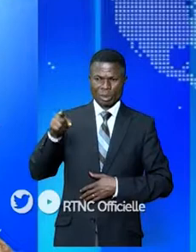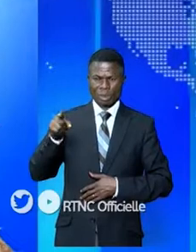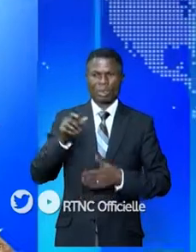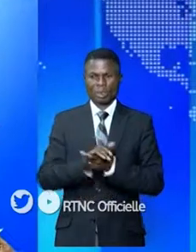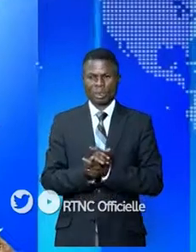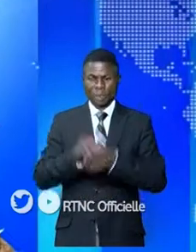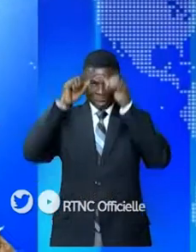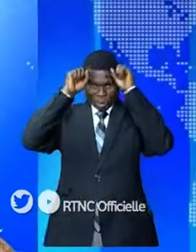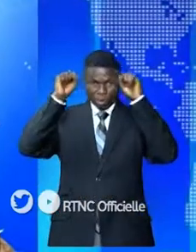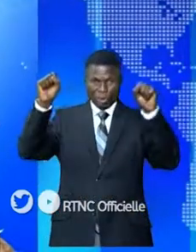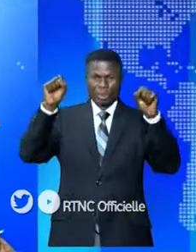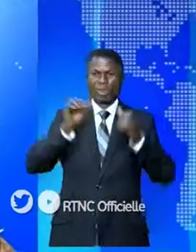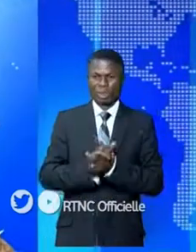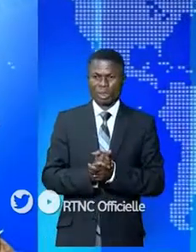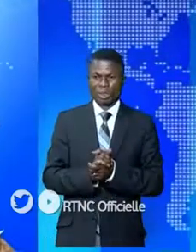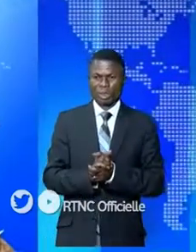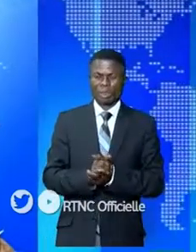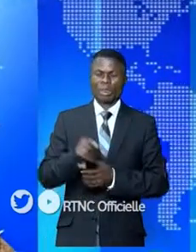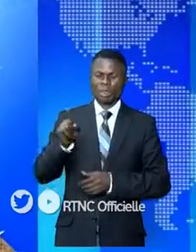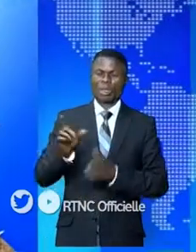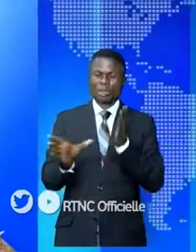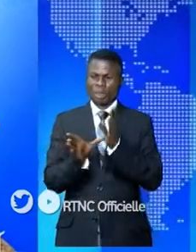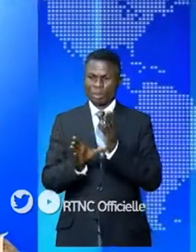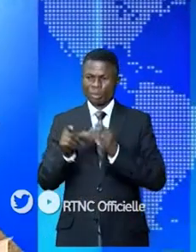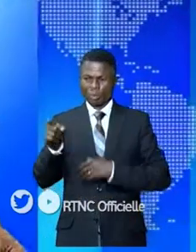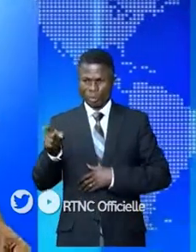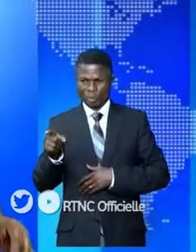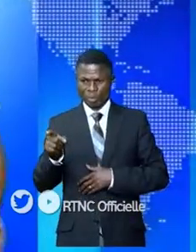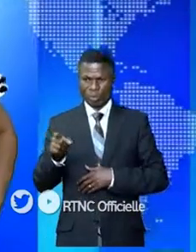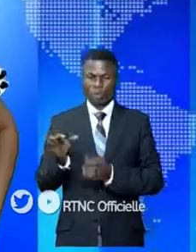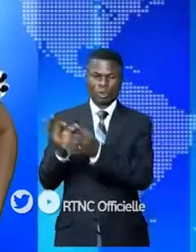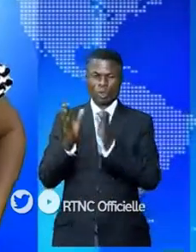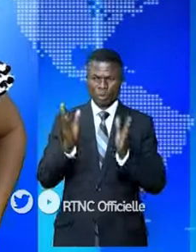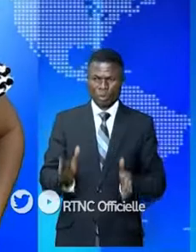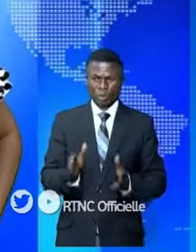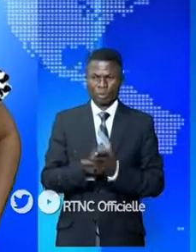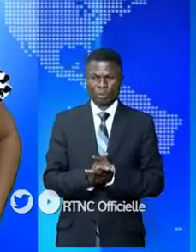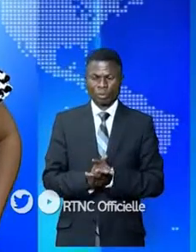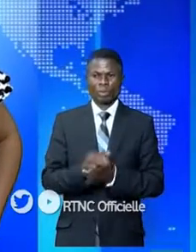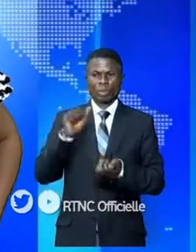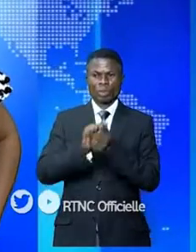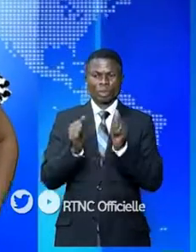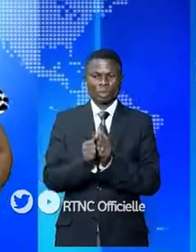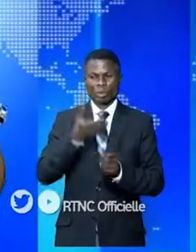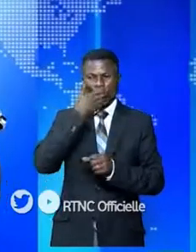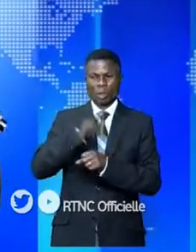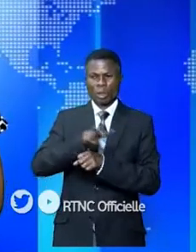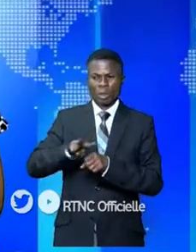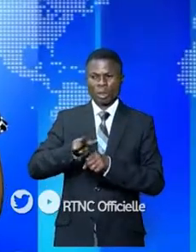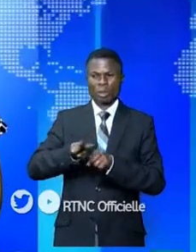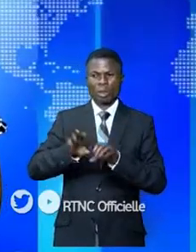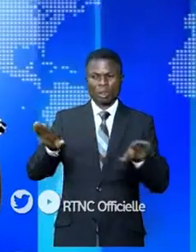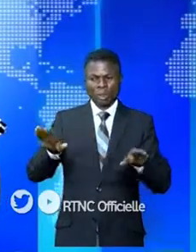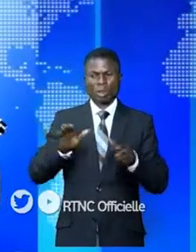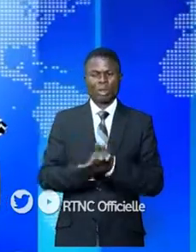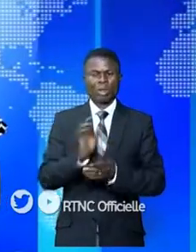Mouad-Nawej-Katang, le président Sekimonyo Mangango-Kom. Situation épidémiologique